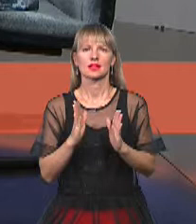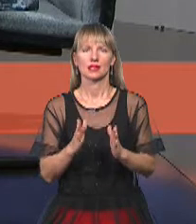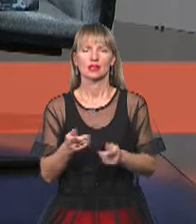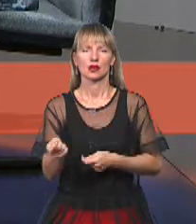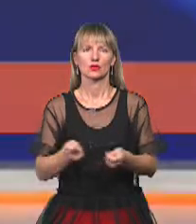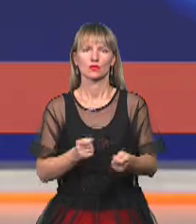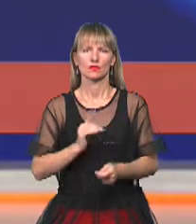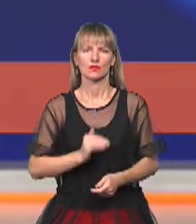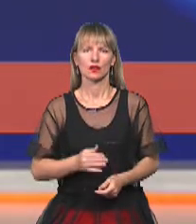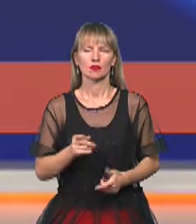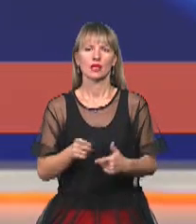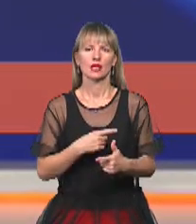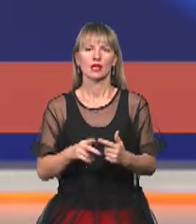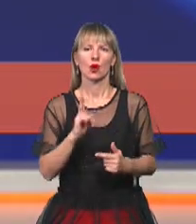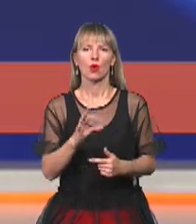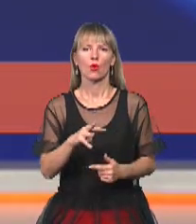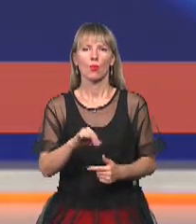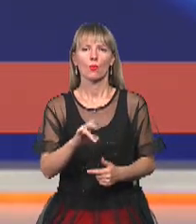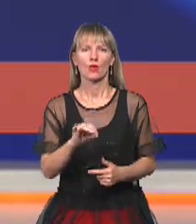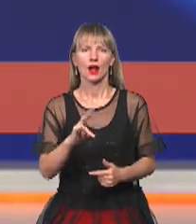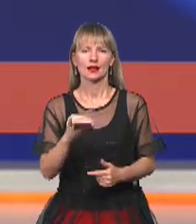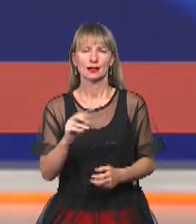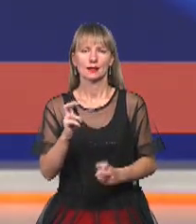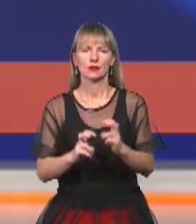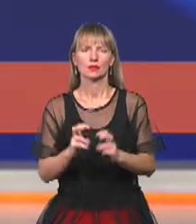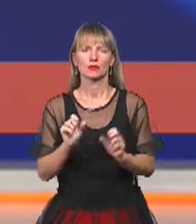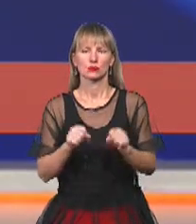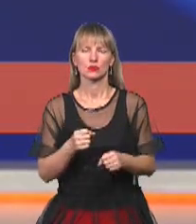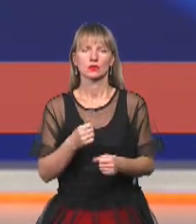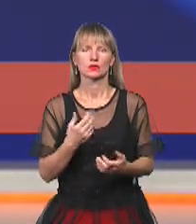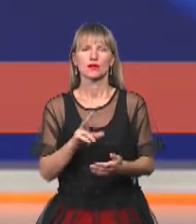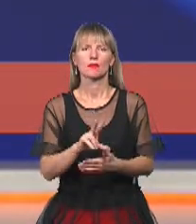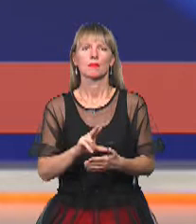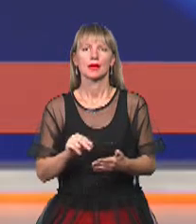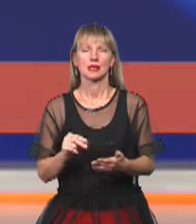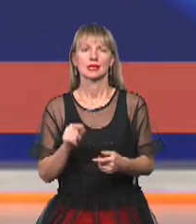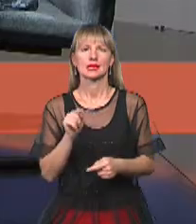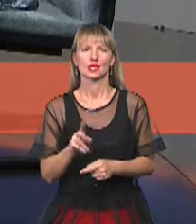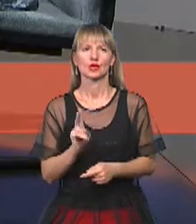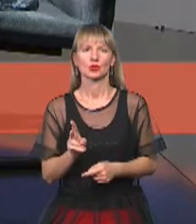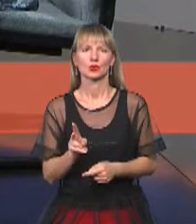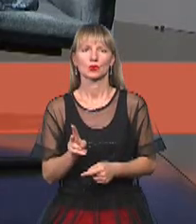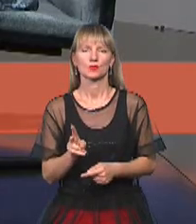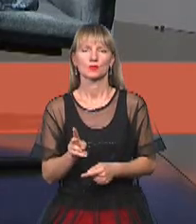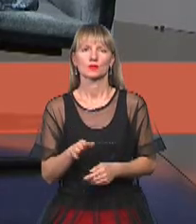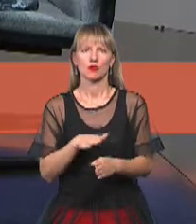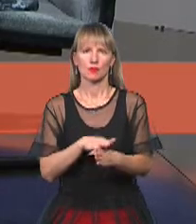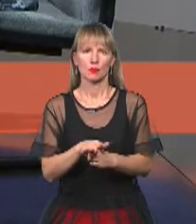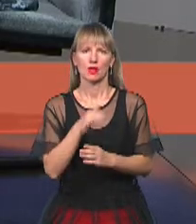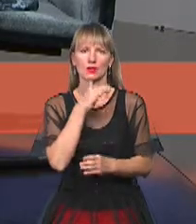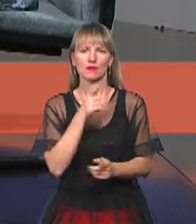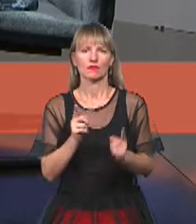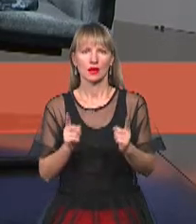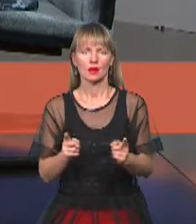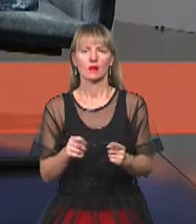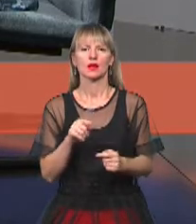якщо і комунальні підприємства – потрапляють на сьогодні. Саме можна назвати приклади ті, хто за регламентом працюють, і ті, хто у